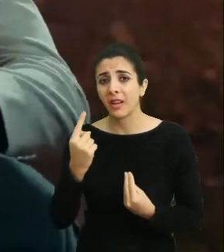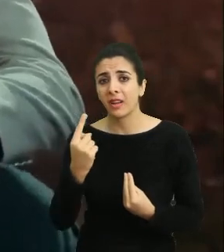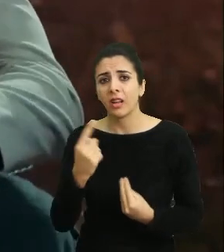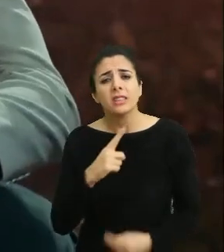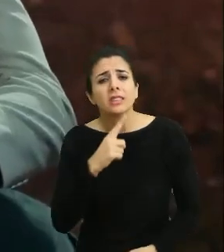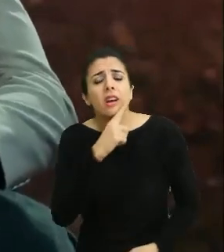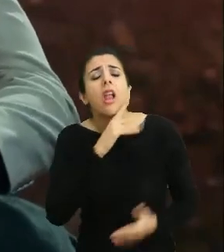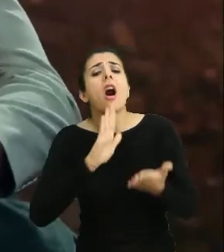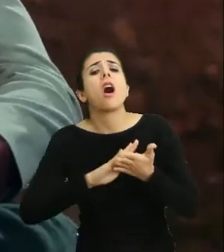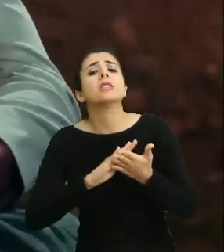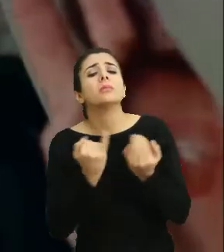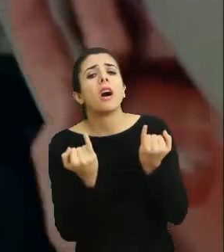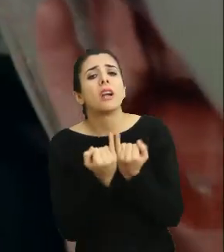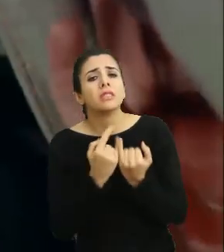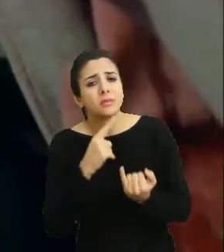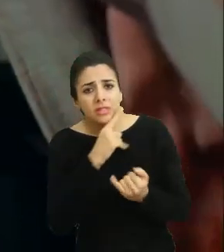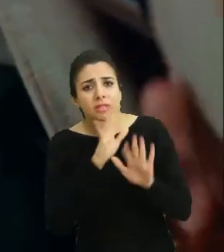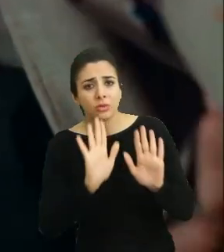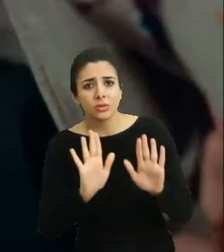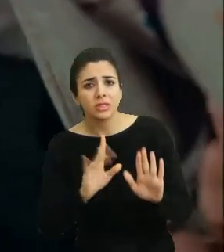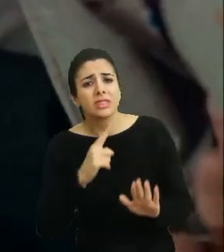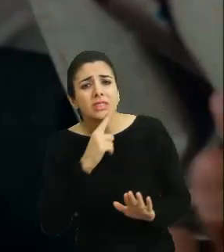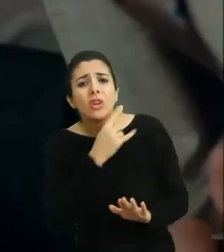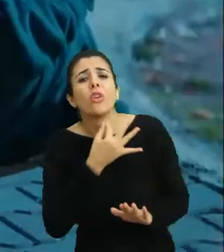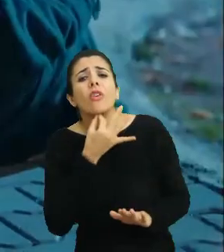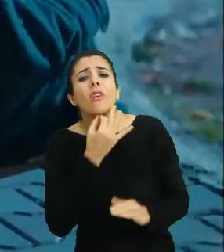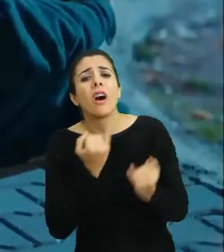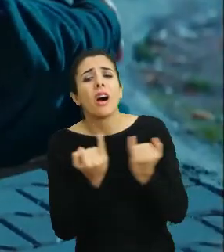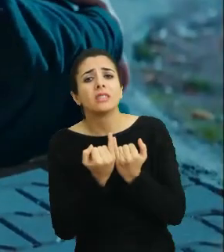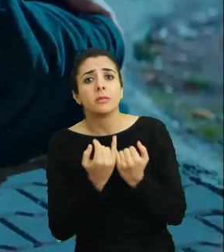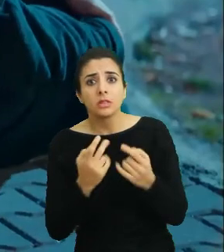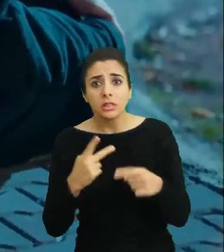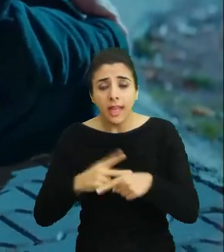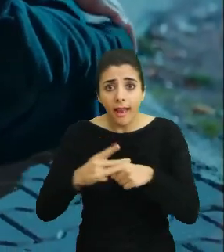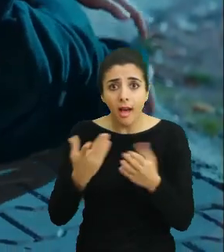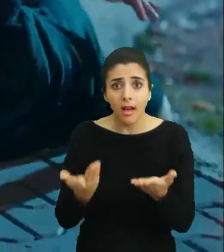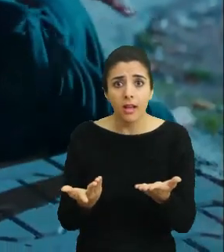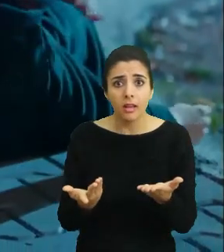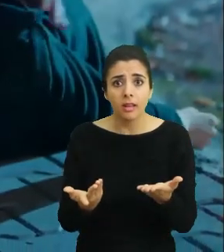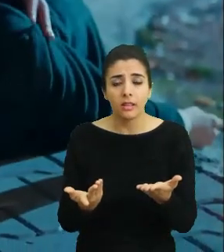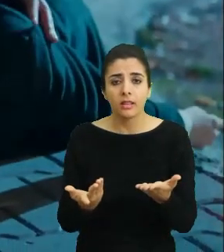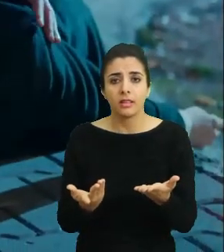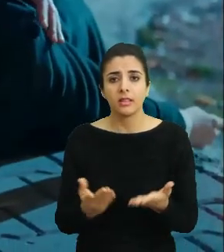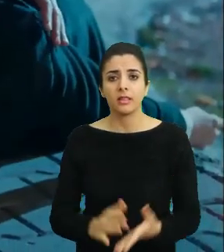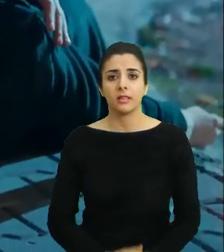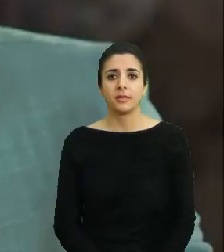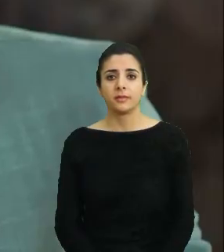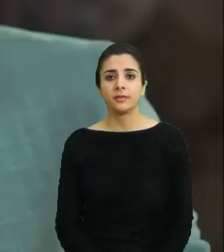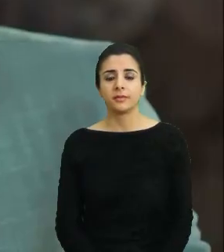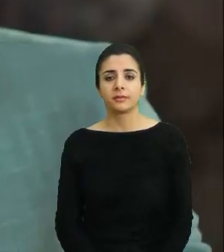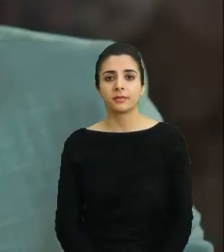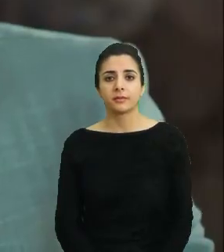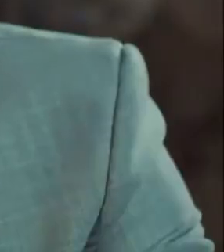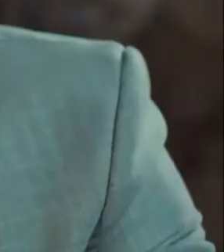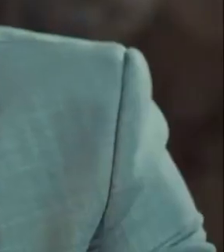Dayan arkadaşım, dayan güzel kardeşim. Dayan güzel kardeşim. Zehra. Zehra'nın kolu yere düştü. Gözleri